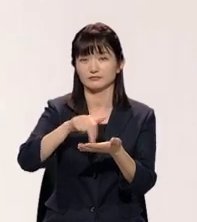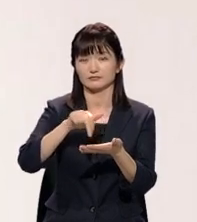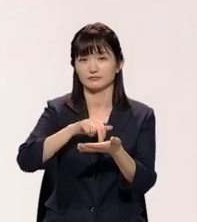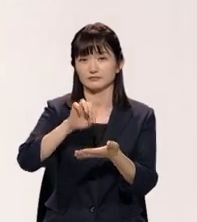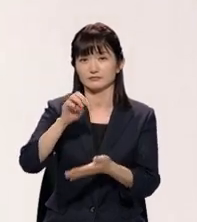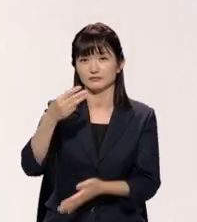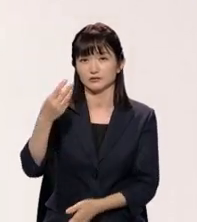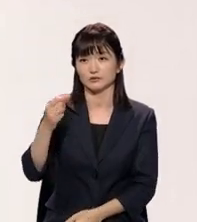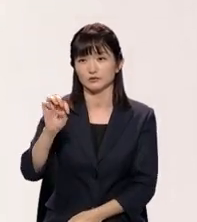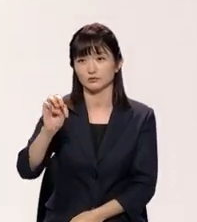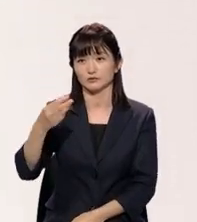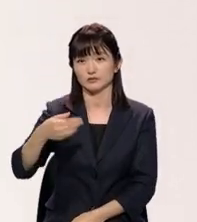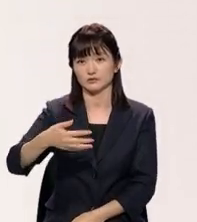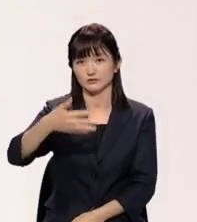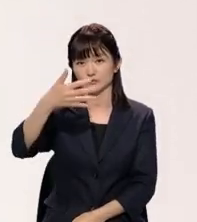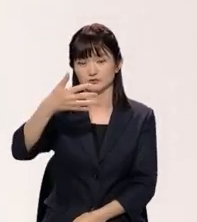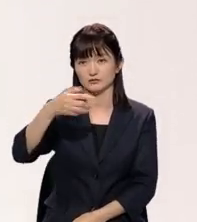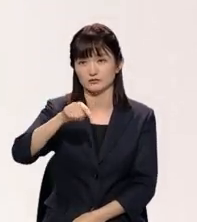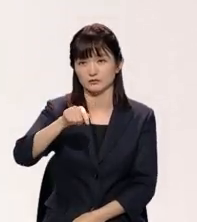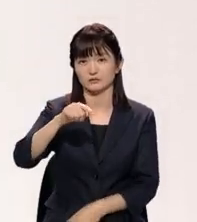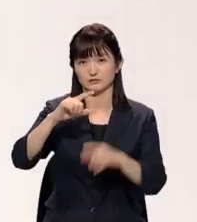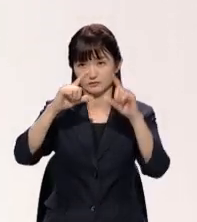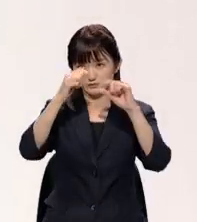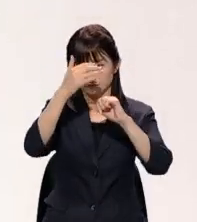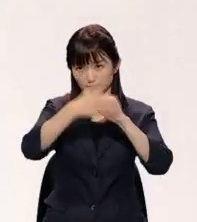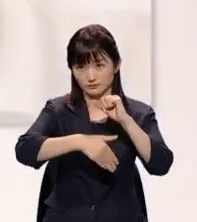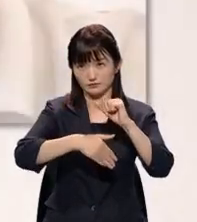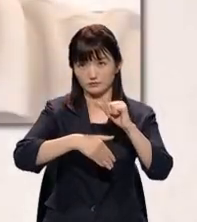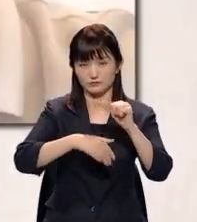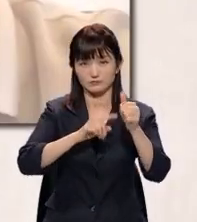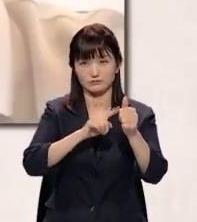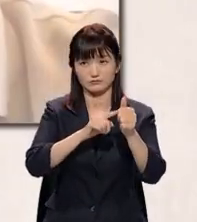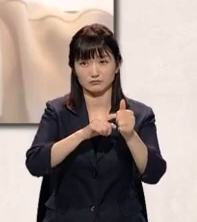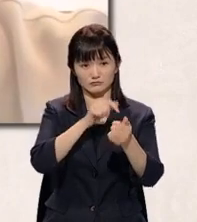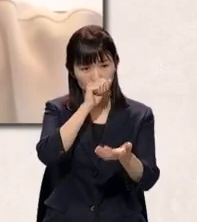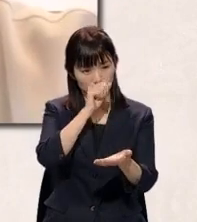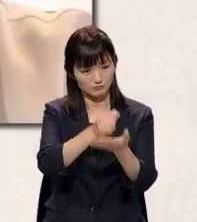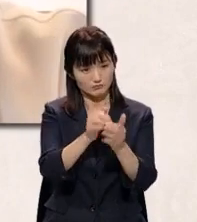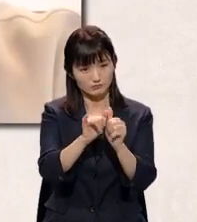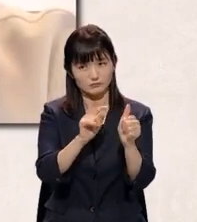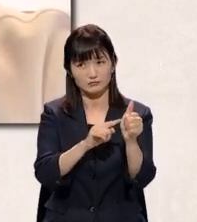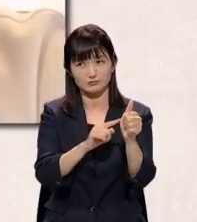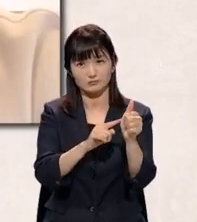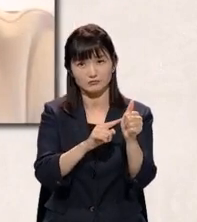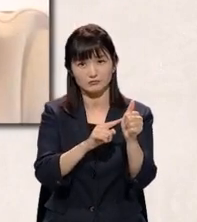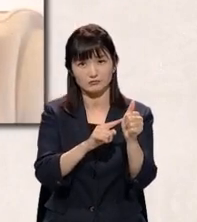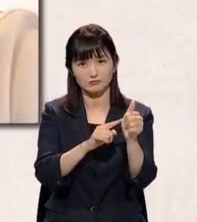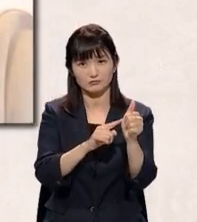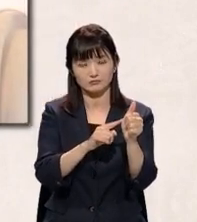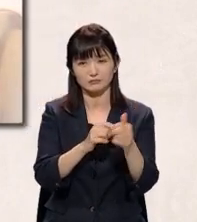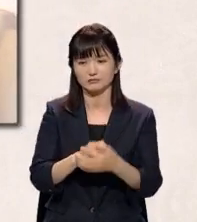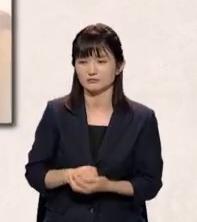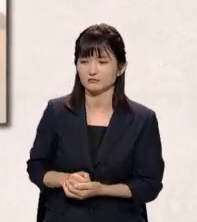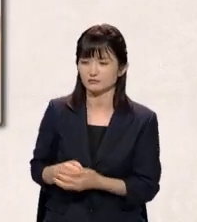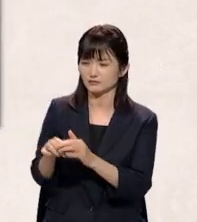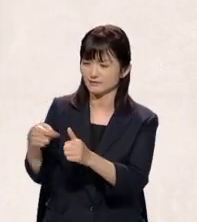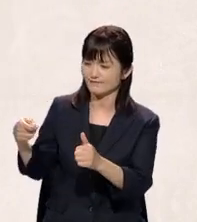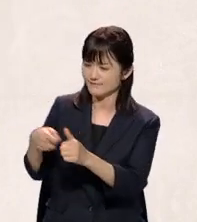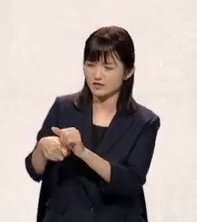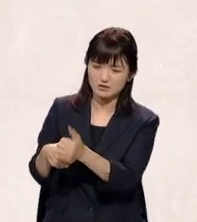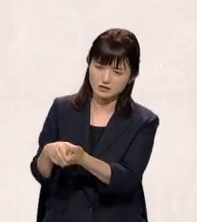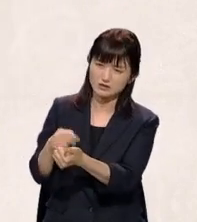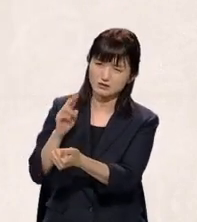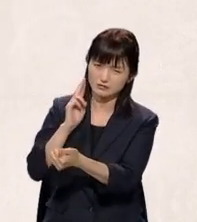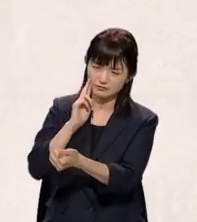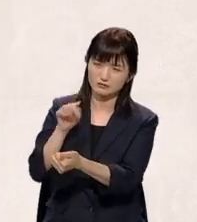올라와 있었던 사진입니다 저렇게 멀쩡하게 생긴 인간이 그런 정말 참혹한 짓을 한 거예요